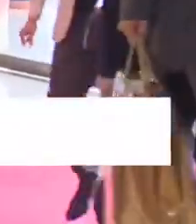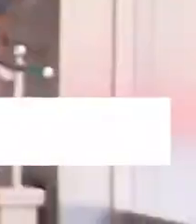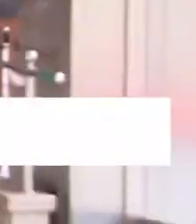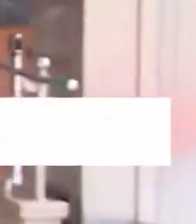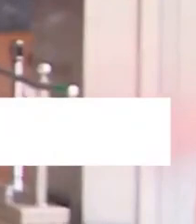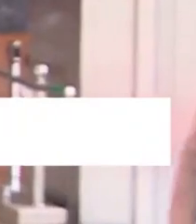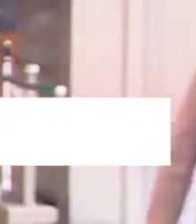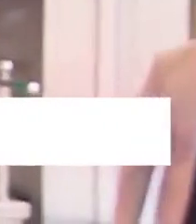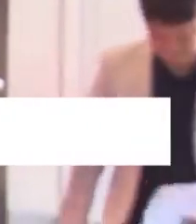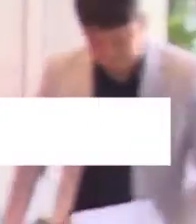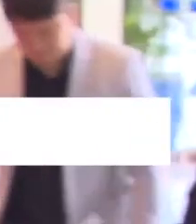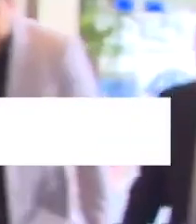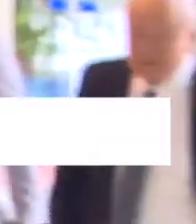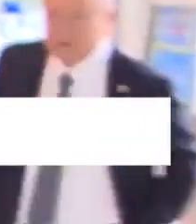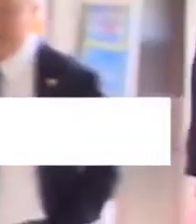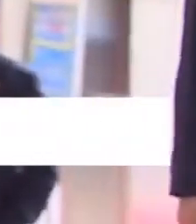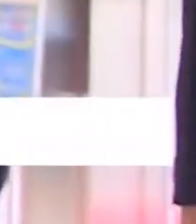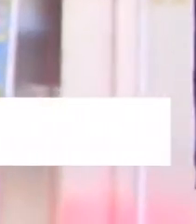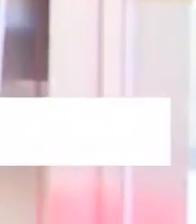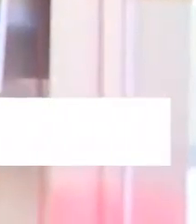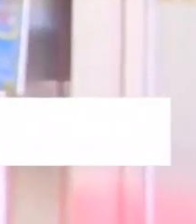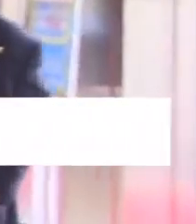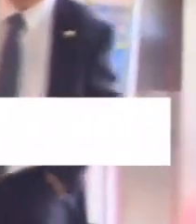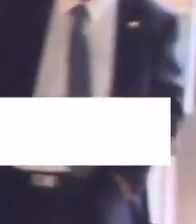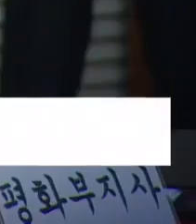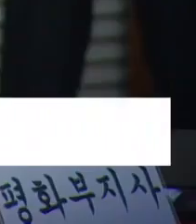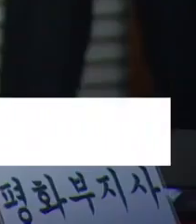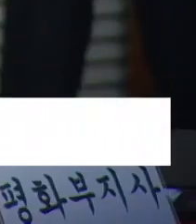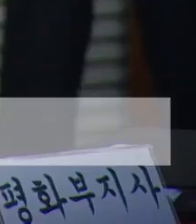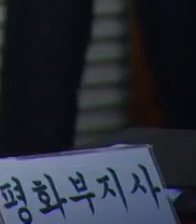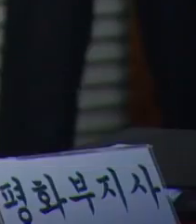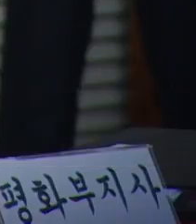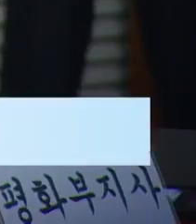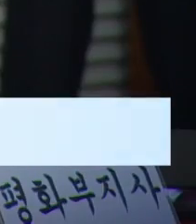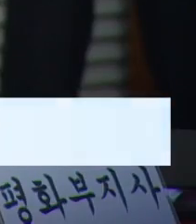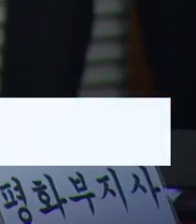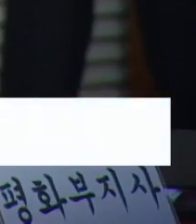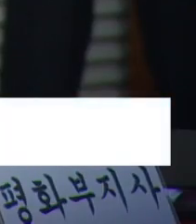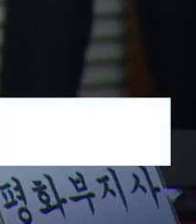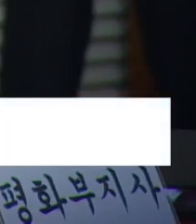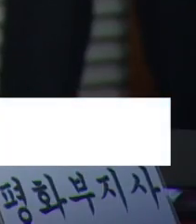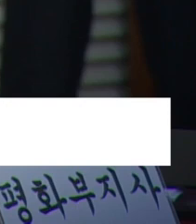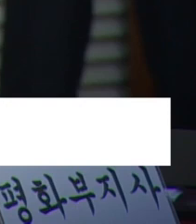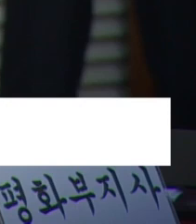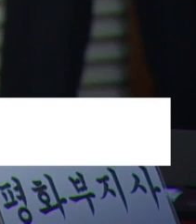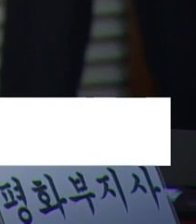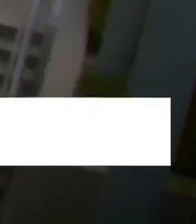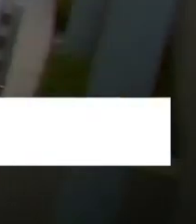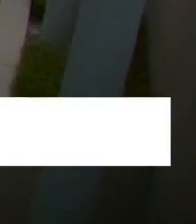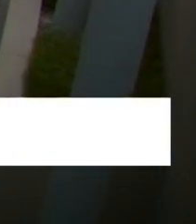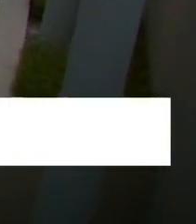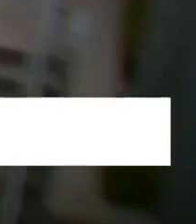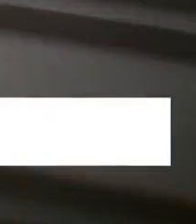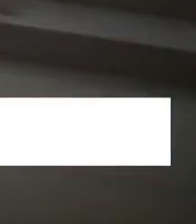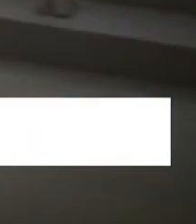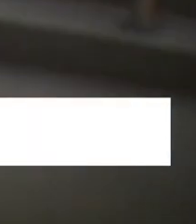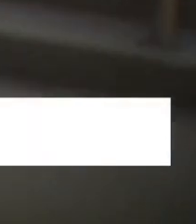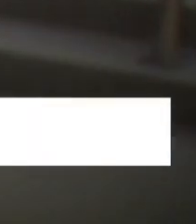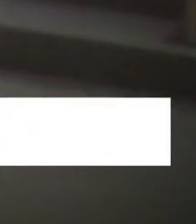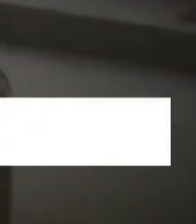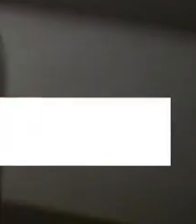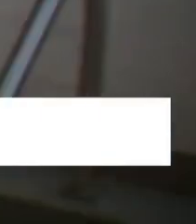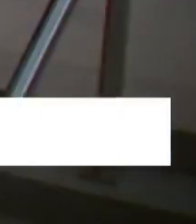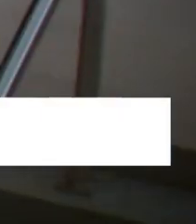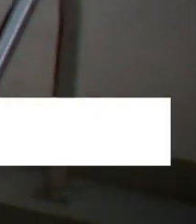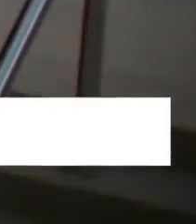민주당의 이화영 전 부지사 회유 의혹에 날을 세웠습니다. 이 전 지사는 쌍방울 대북 송금 의혹과 관련해 최근 검찰